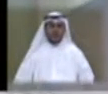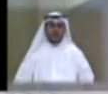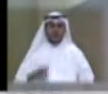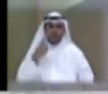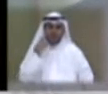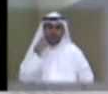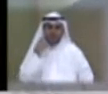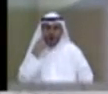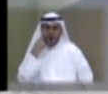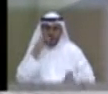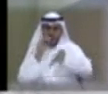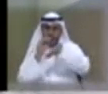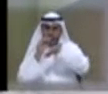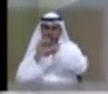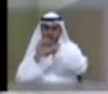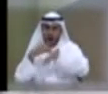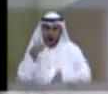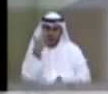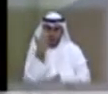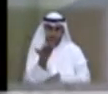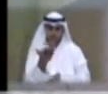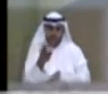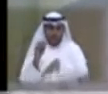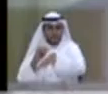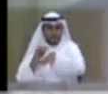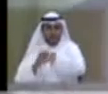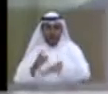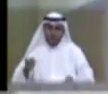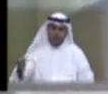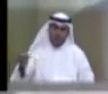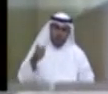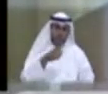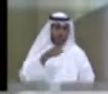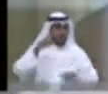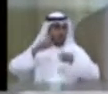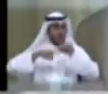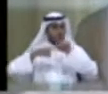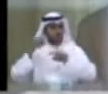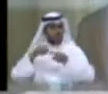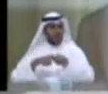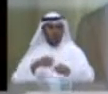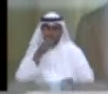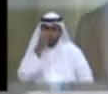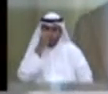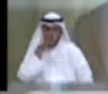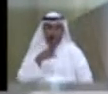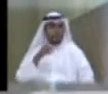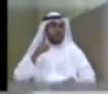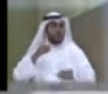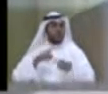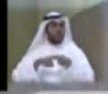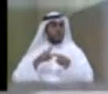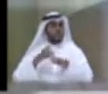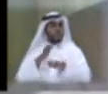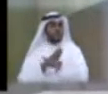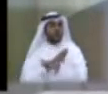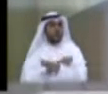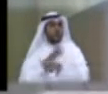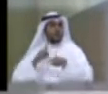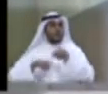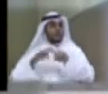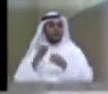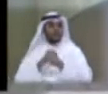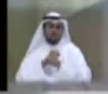طرحت أنا في هذا الاجتماع أن الإرهاب الكل يدين الإرهاب بكل أشكاله وأنواعه، ولكن أضفت أن يكون